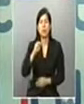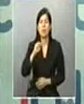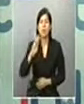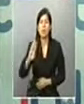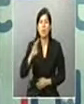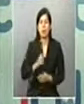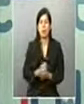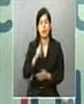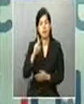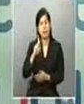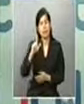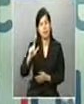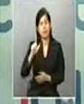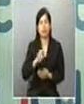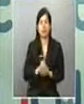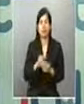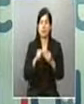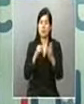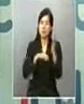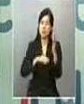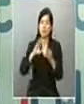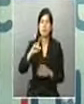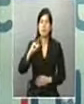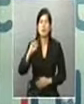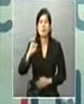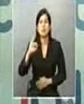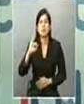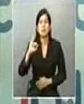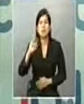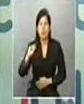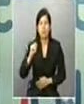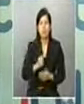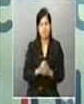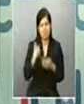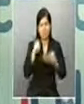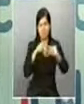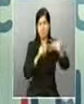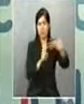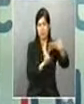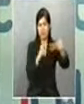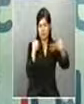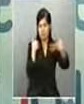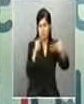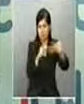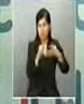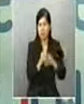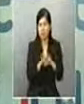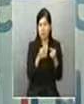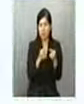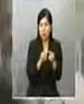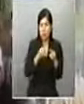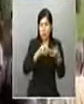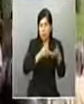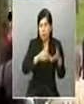าแล้วก็เมืองท่าทางตอนใต้เชนไนเนี่ยเป็นพื้นที่ซึ่งหลายๆคนมักจะพูดถึงอยู่เสมอเพราะว่าเป็นพื้นที่ที่เป็นเมืองท่าและเป็นจุดกระจายสินค้